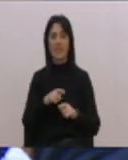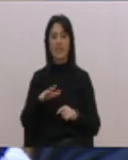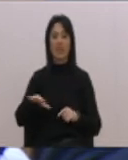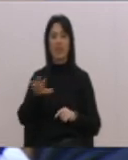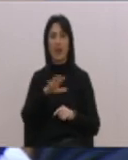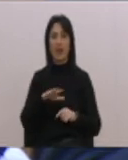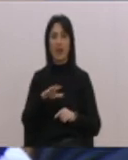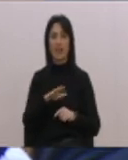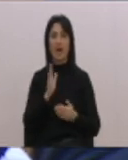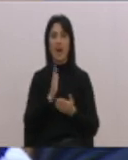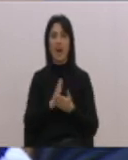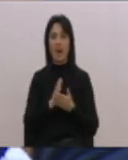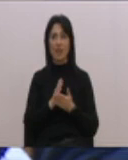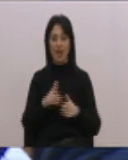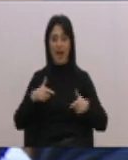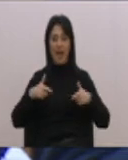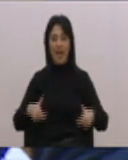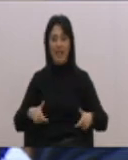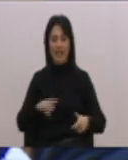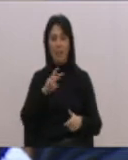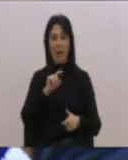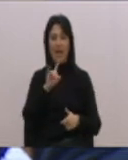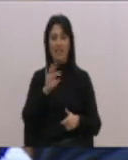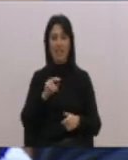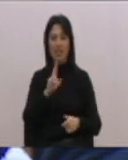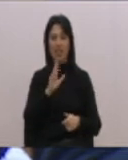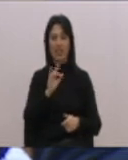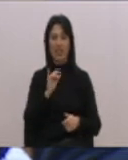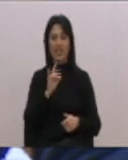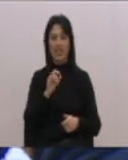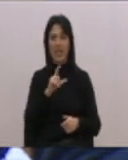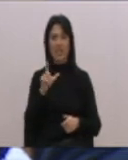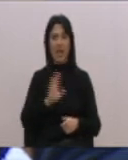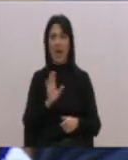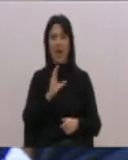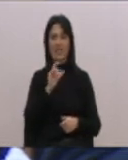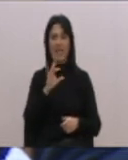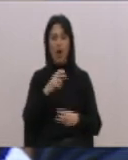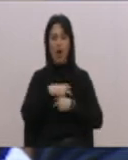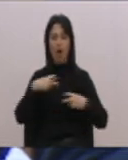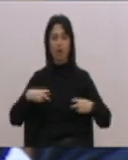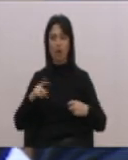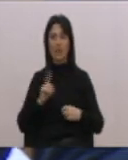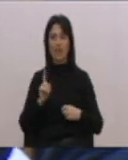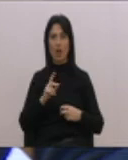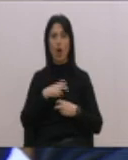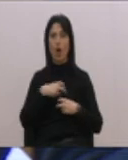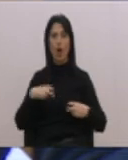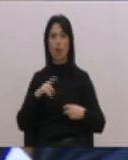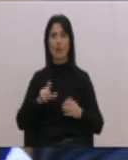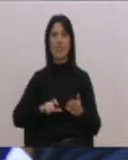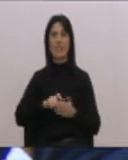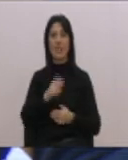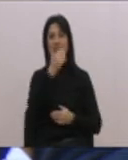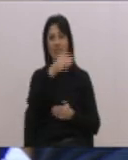ქვეყანა არის გენერლების მაზნიაშვილის და კვინიტაძის და არა სერგო ორჯონიკიძის, რომლის გზაც